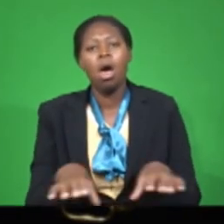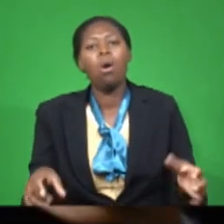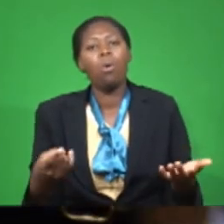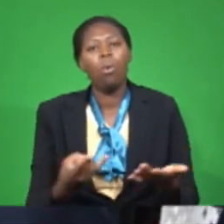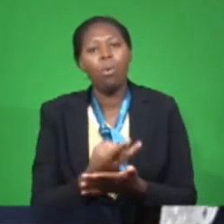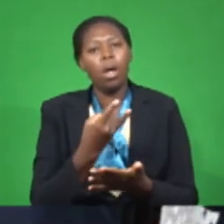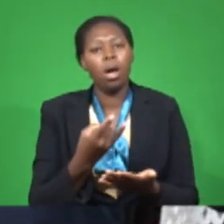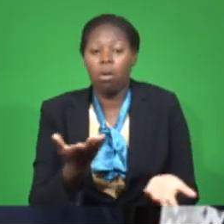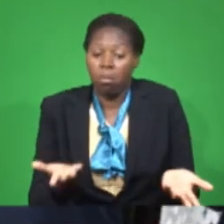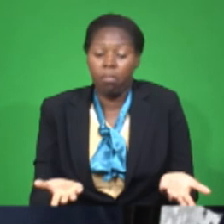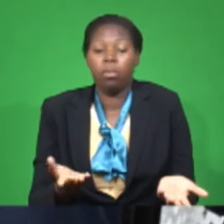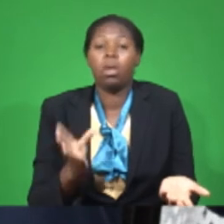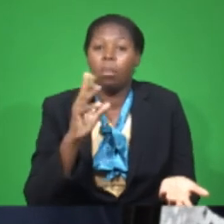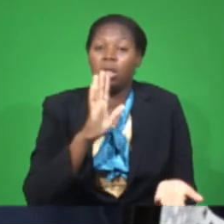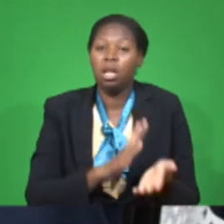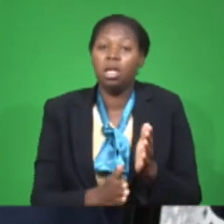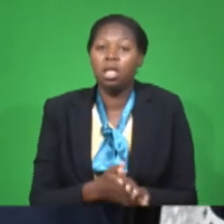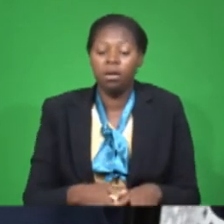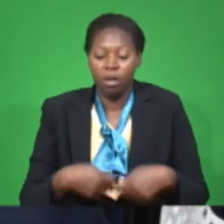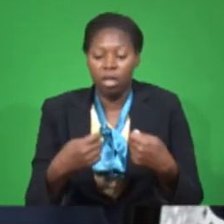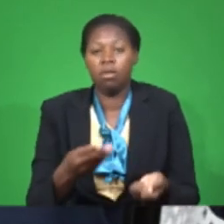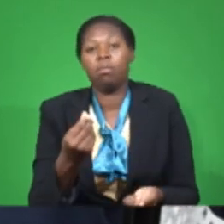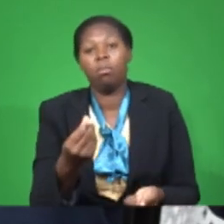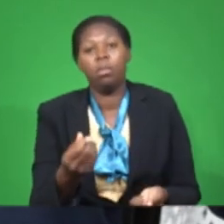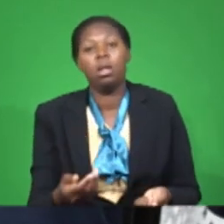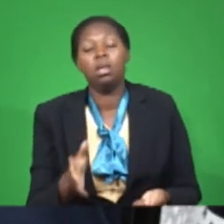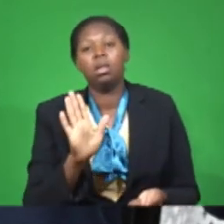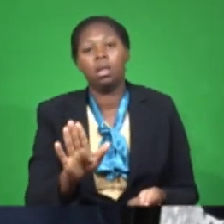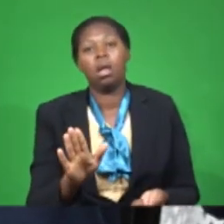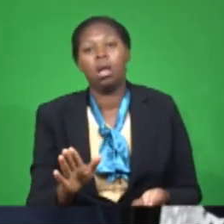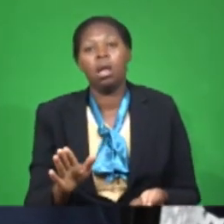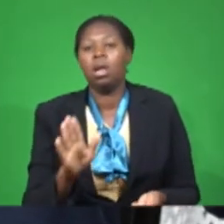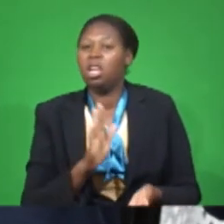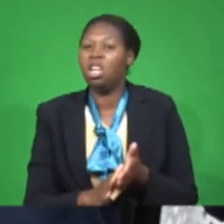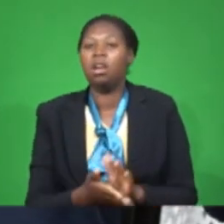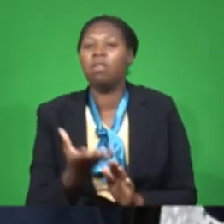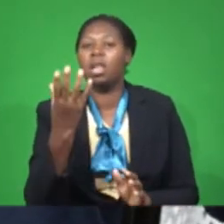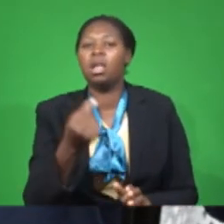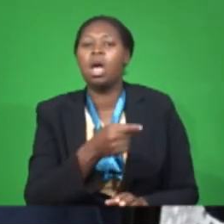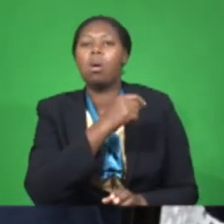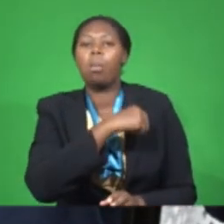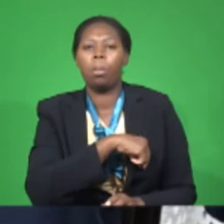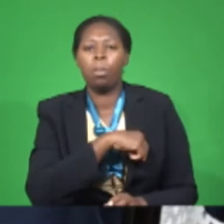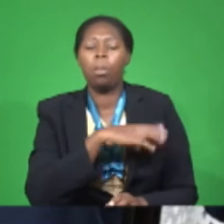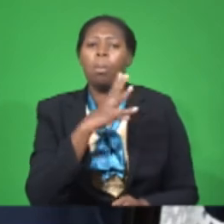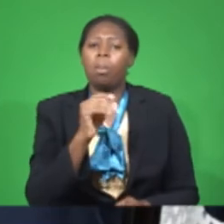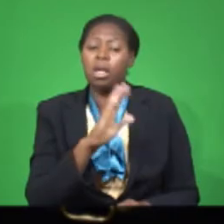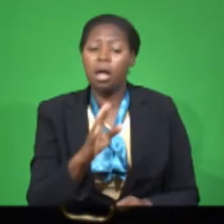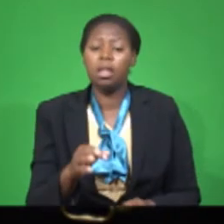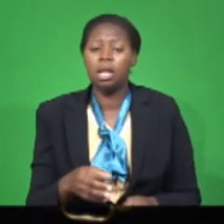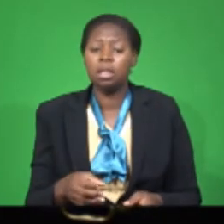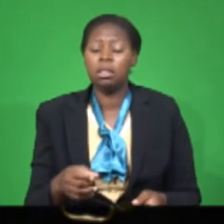Kusvika December hapana pei inobuda. Hapana pei inobuda. Asi ari kusakurisa minda yake asi vabhadhare vamwe. Kana azokohwa so vanhu voti